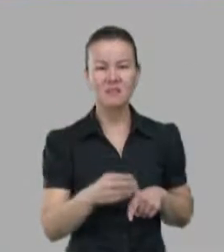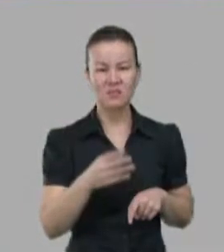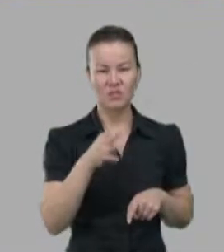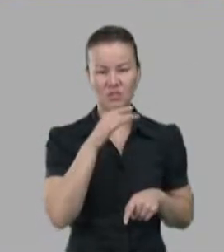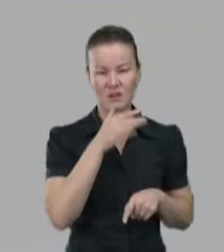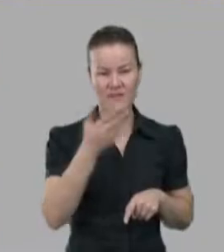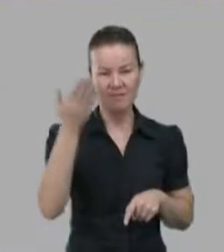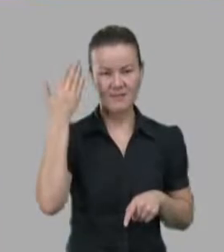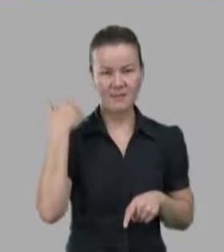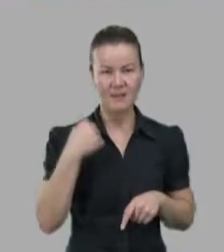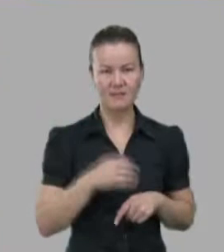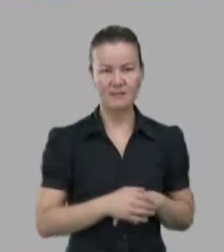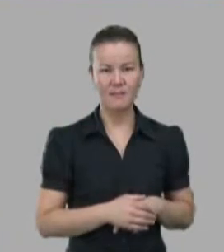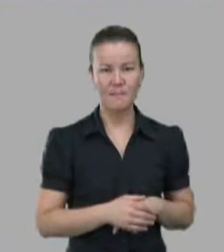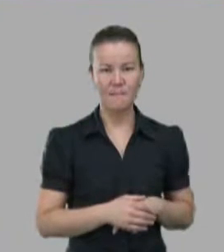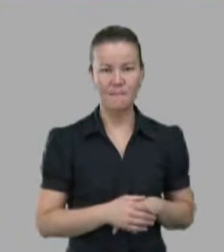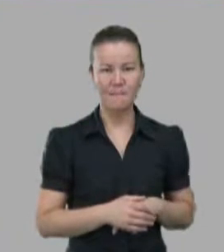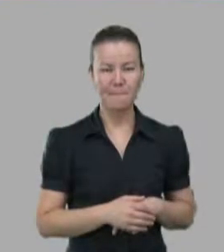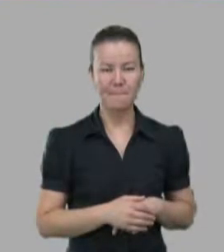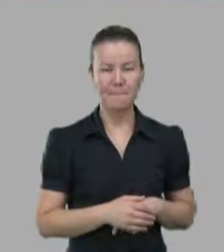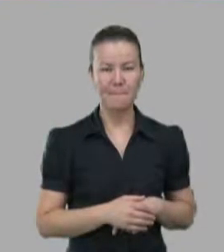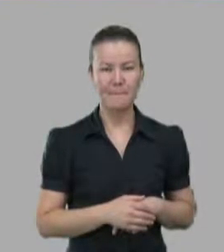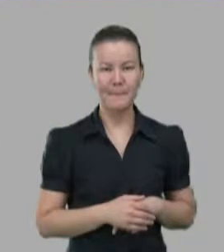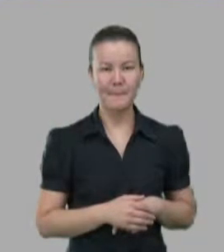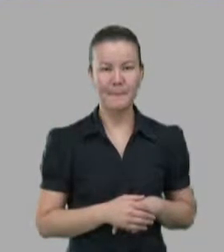5000 лет назад.